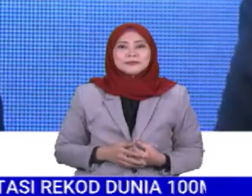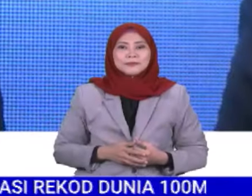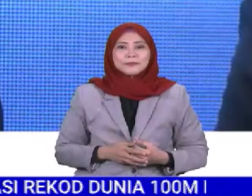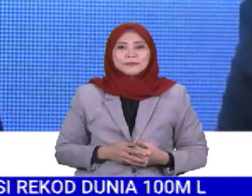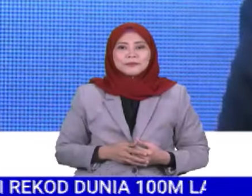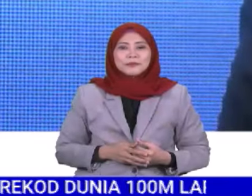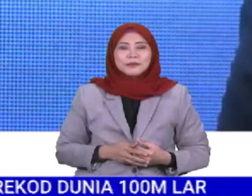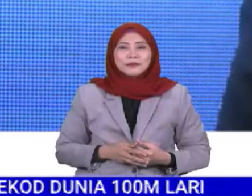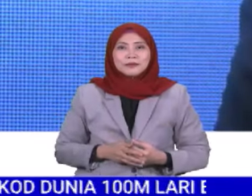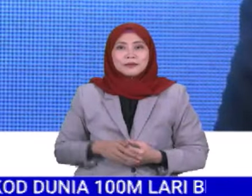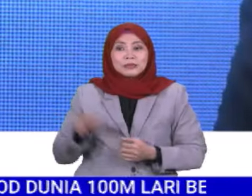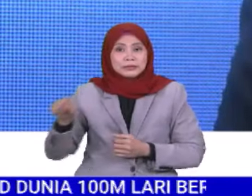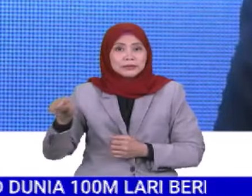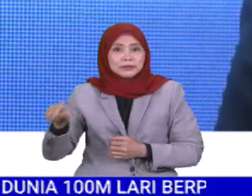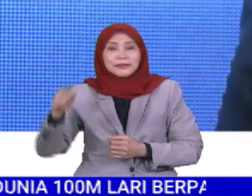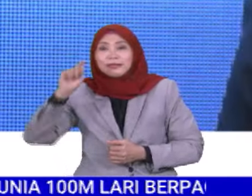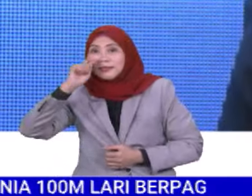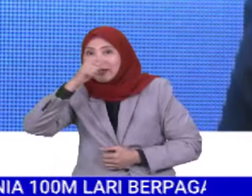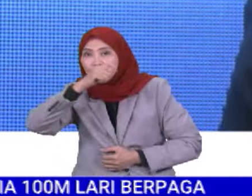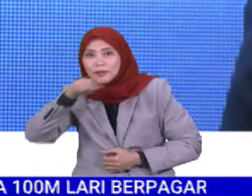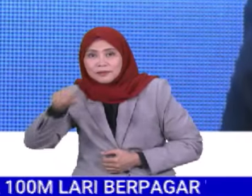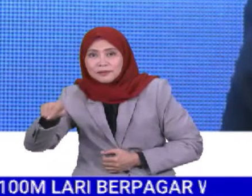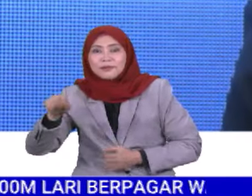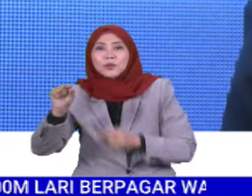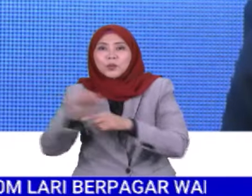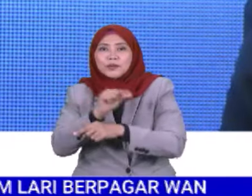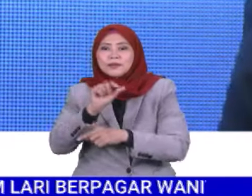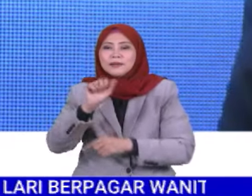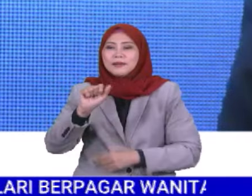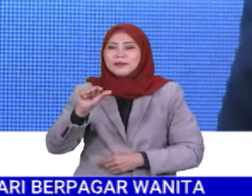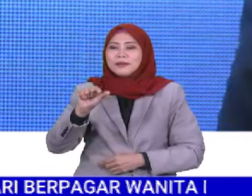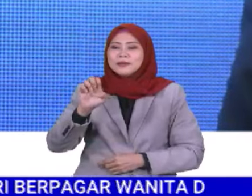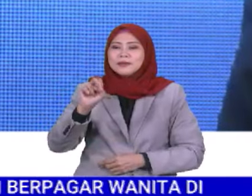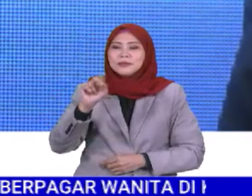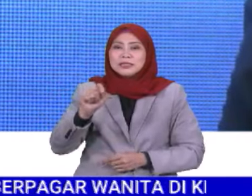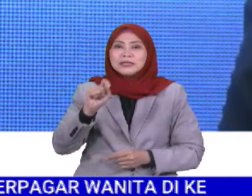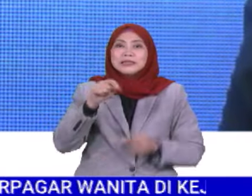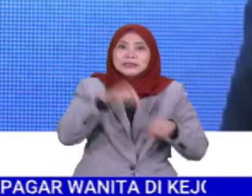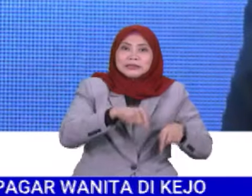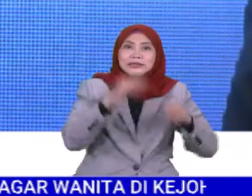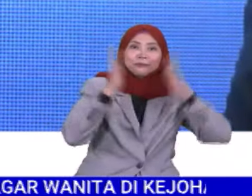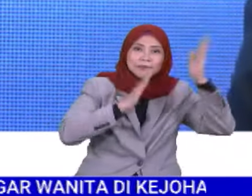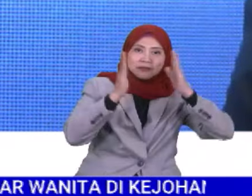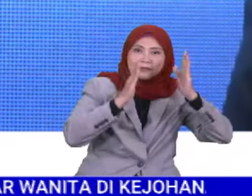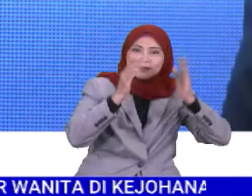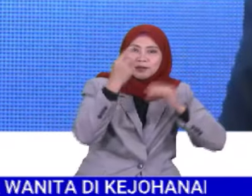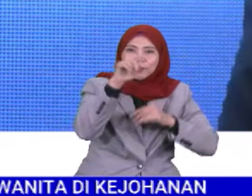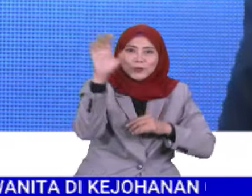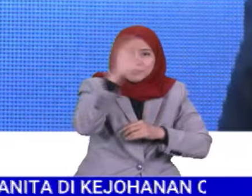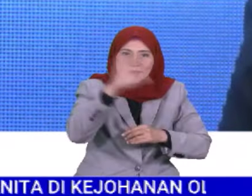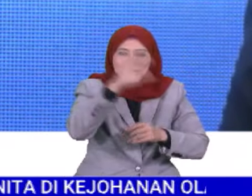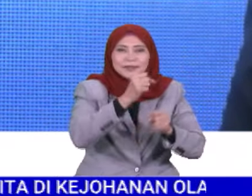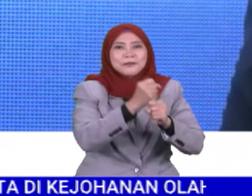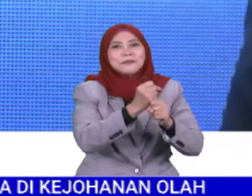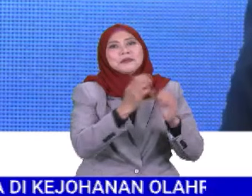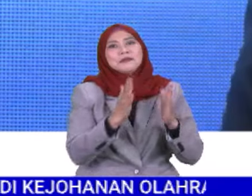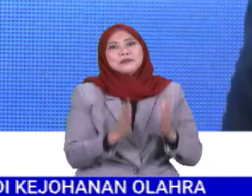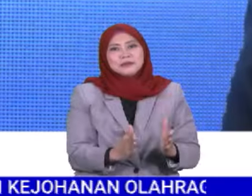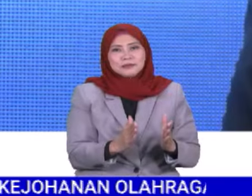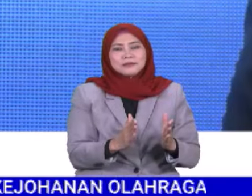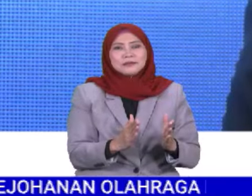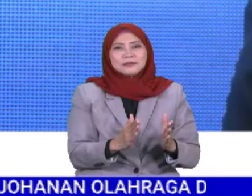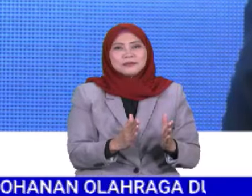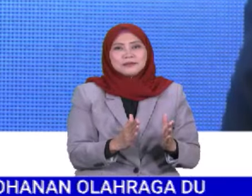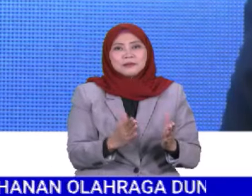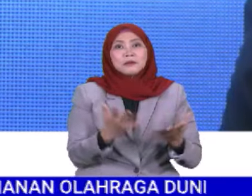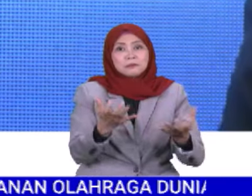Warga negara Taiwan tersebut menggunakan ejen warga negara tempatan untuk mencari pekerja-pekerja